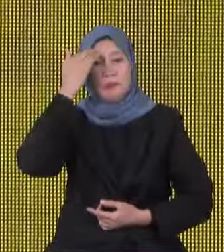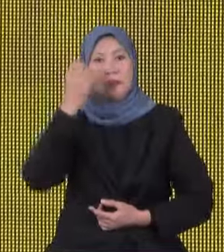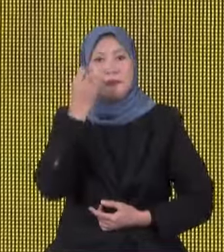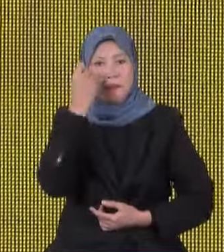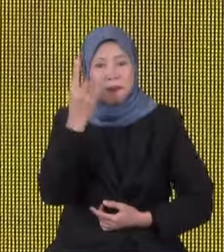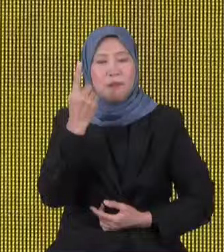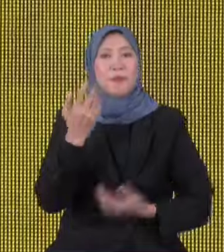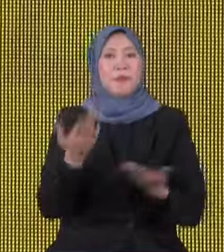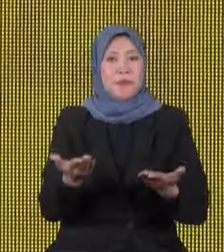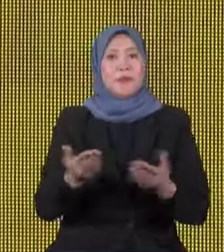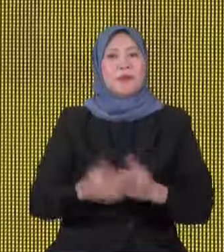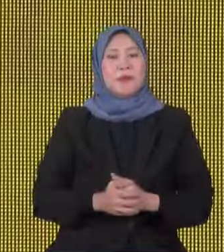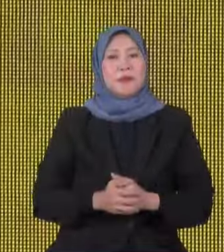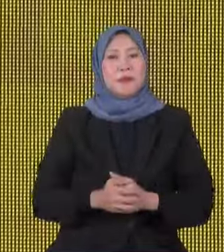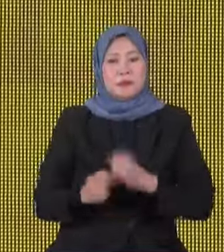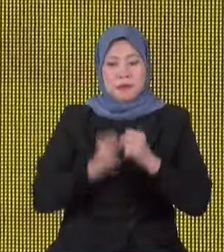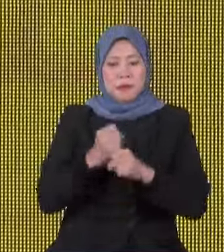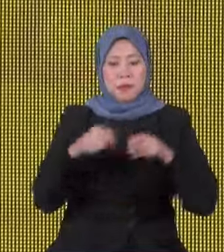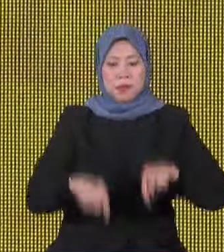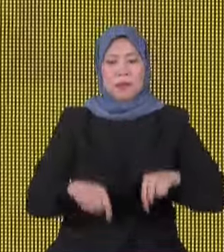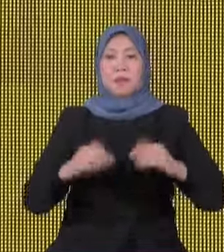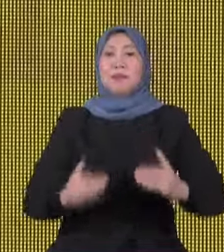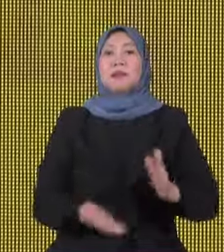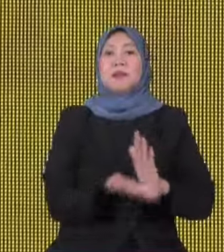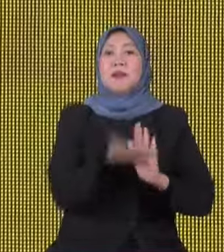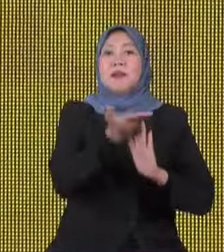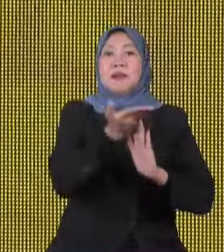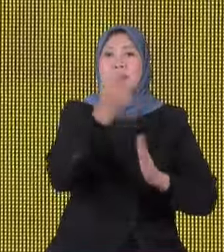Awal tahun ini kita naik tarif elektrik.